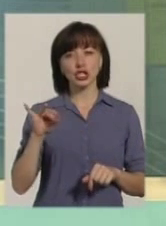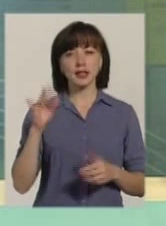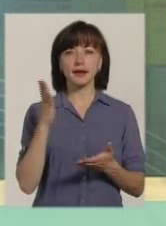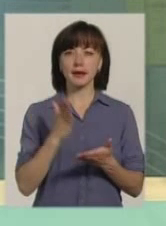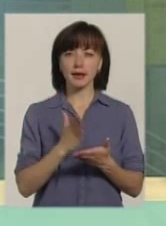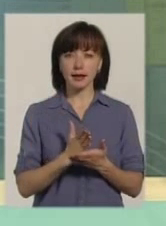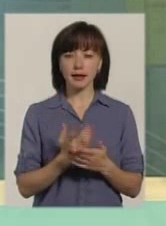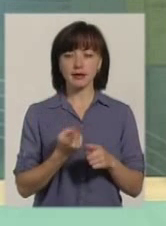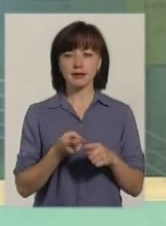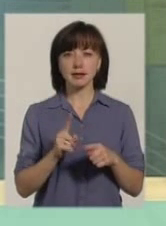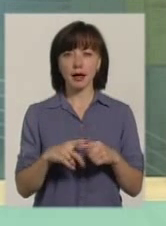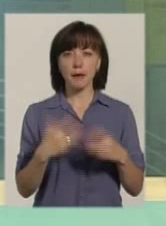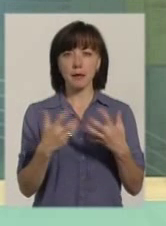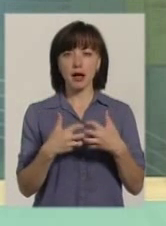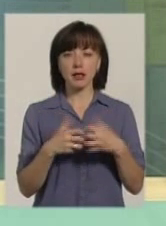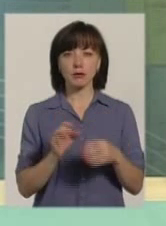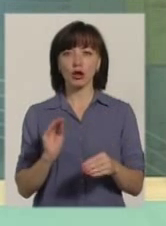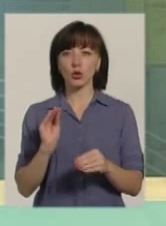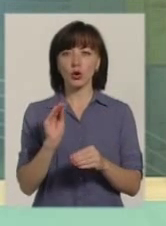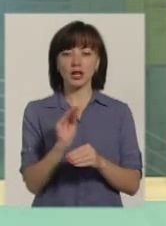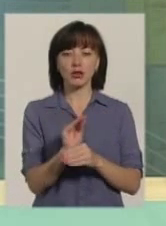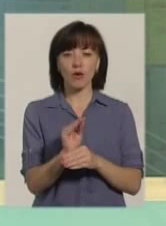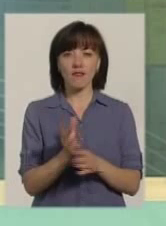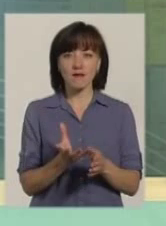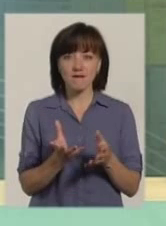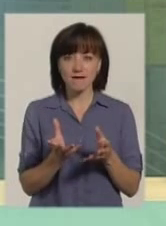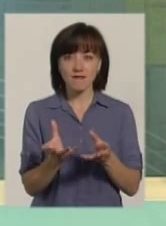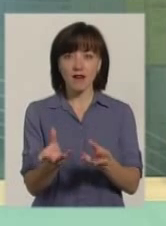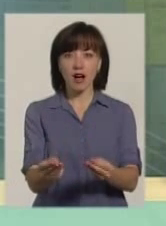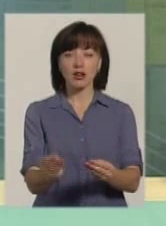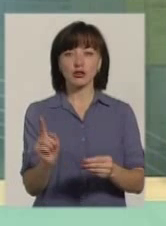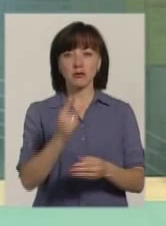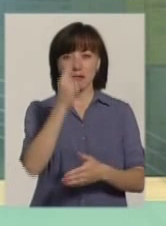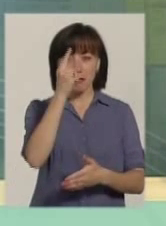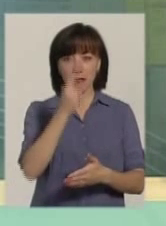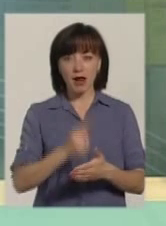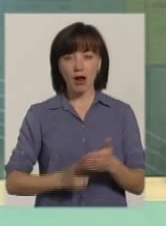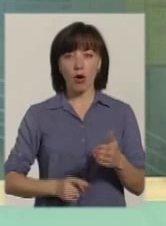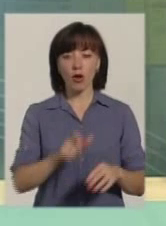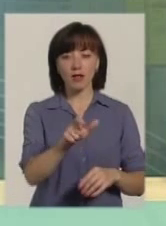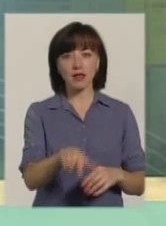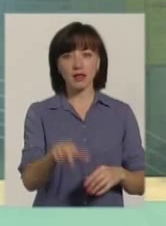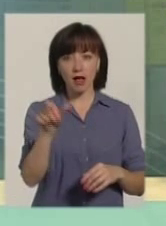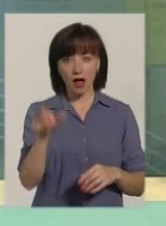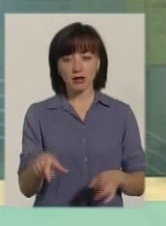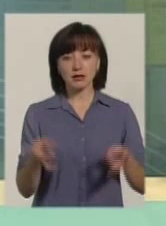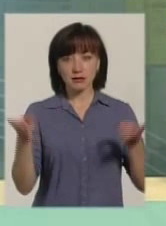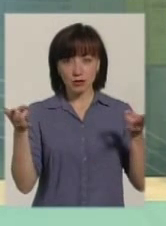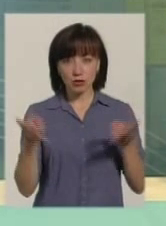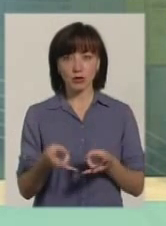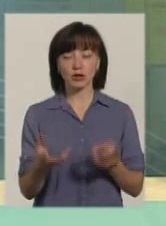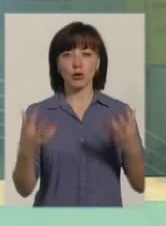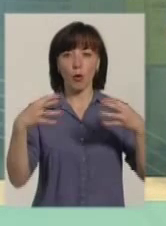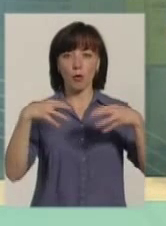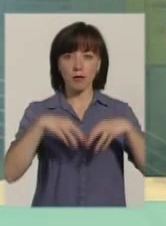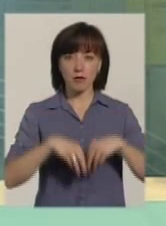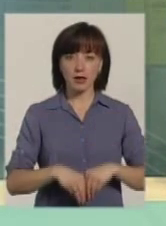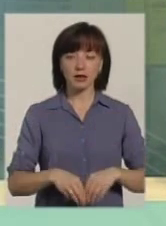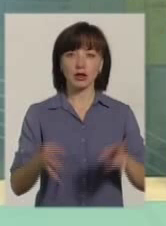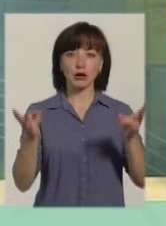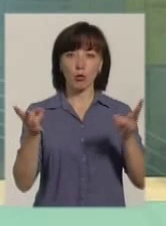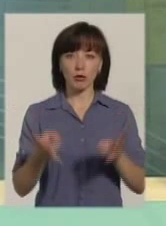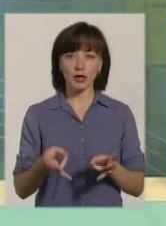оцей механізм додатковим важелем для того, аби переконати громади, що їм необхідно об'єднуватись, їм